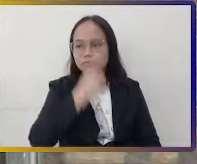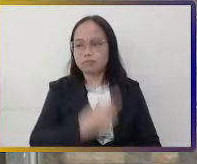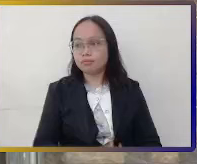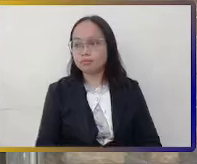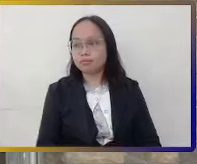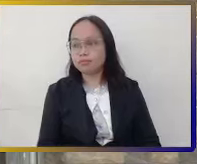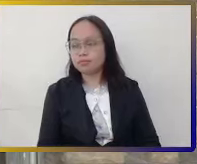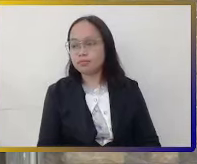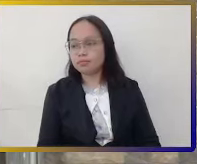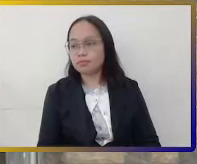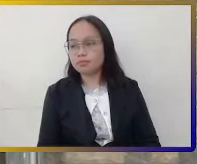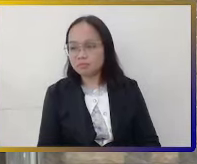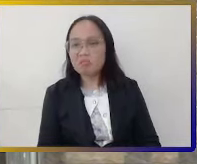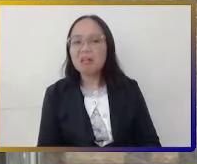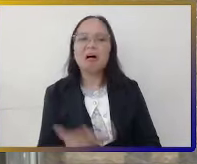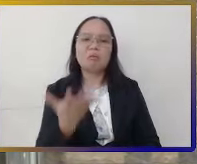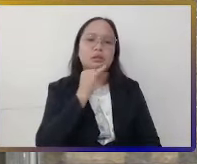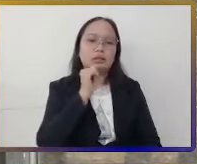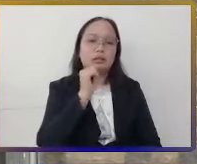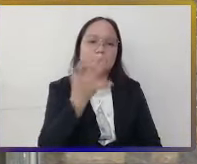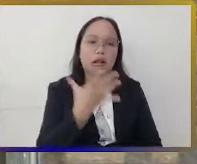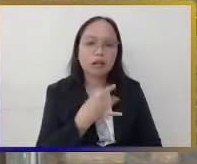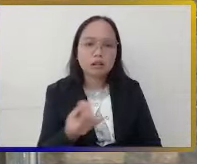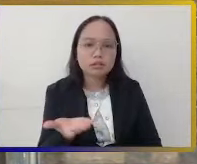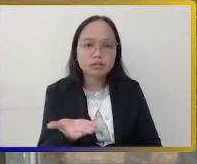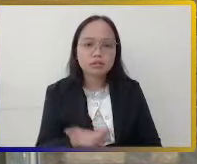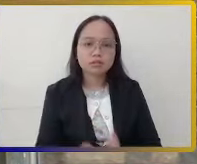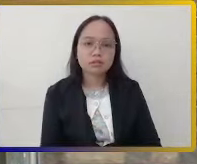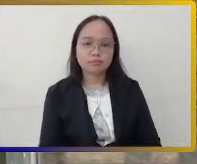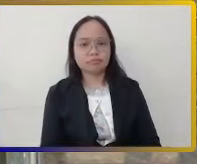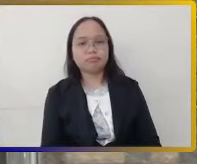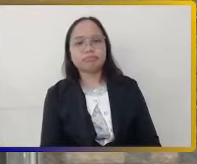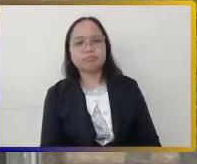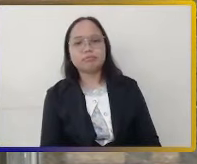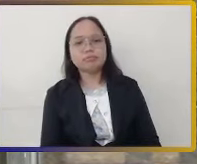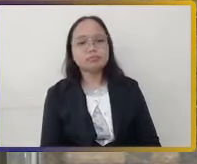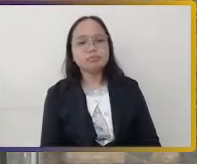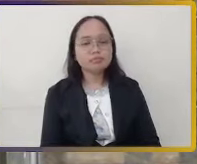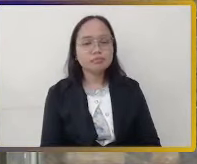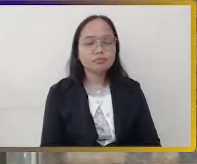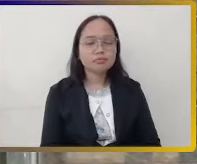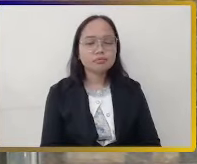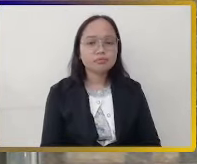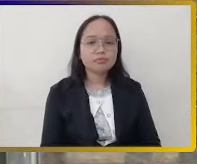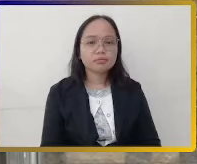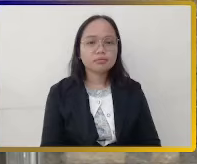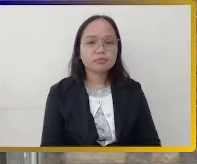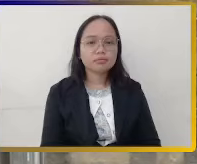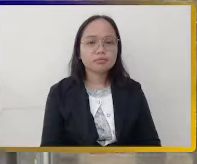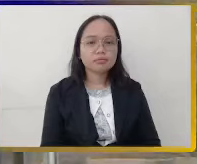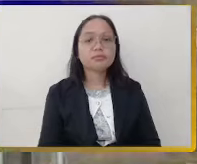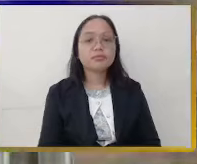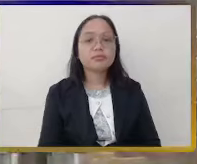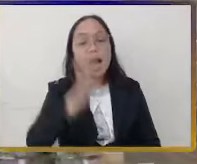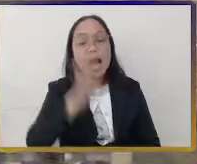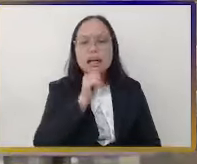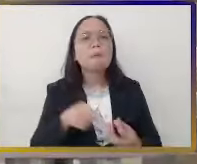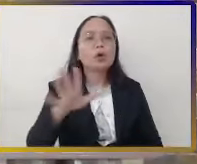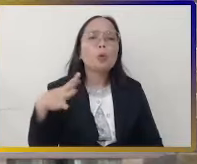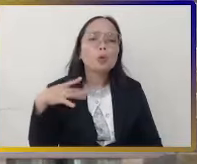Hindi ata nila nagugustuhan. But listen, ganun lagi mga patid. God is not concerned about your